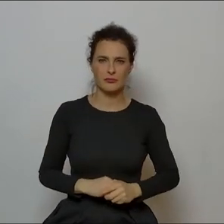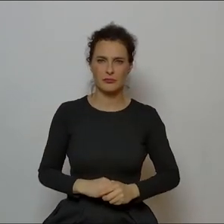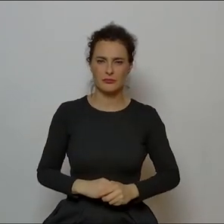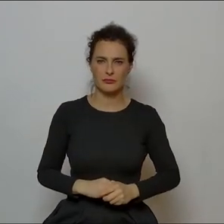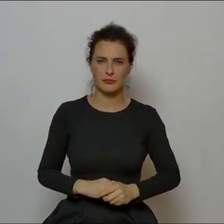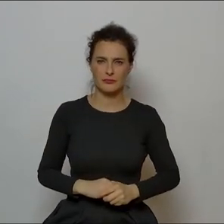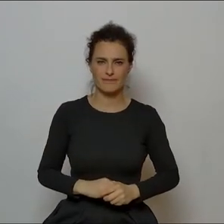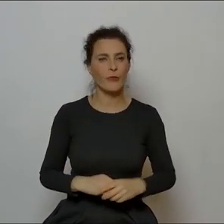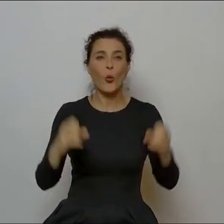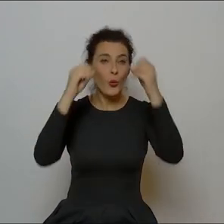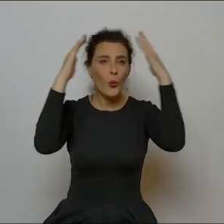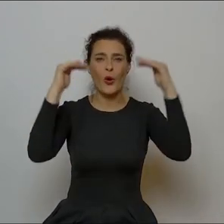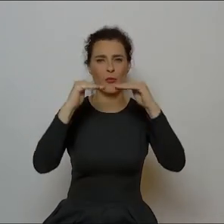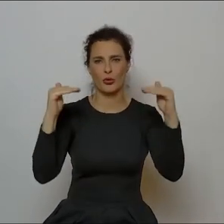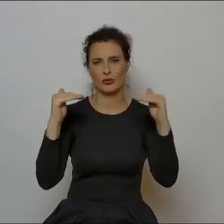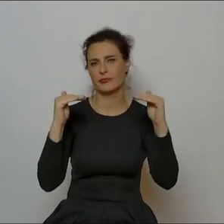leży